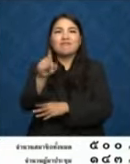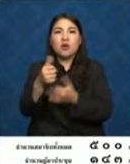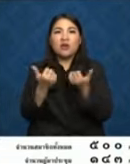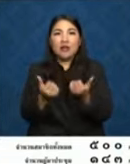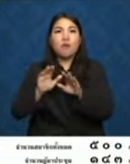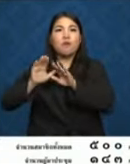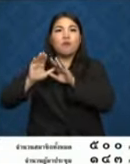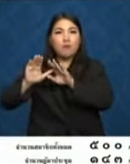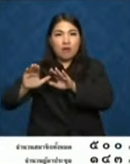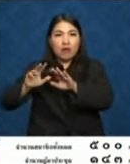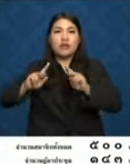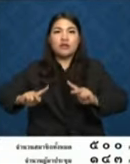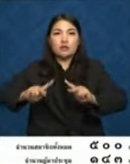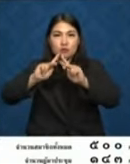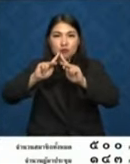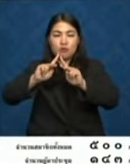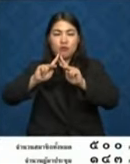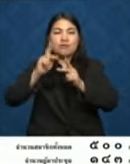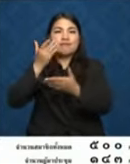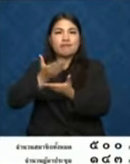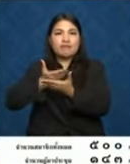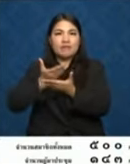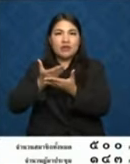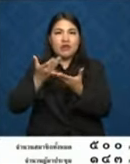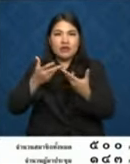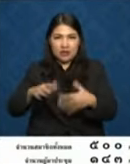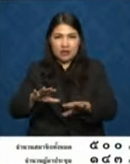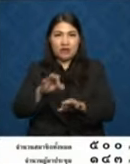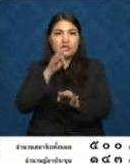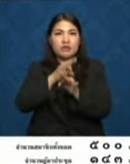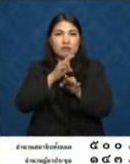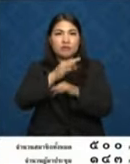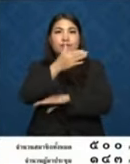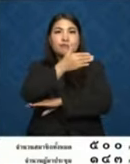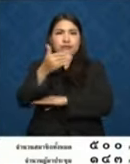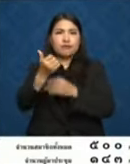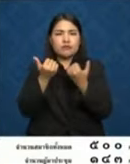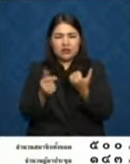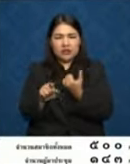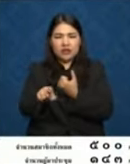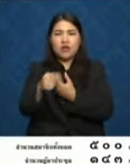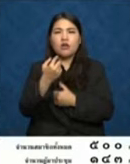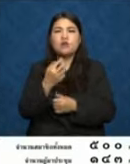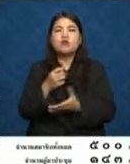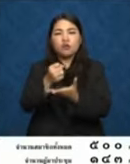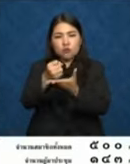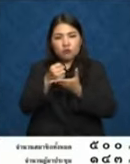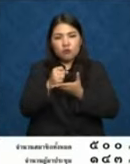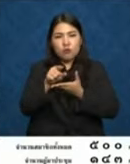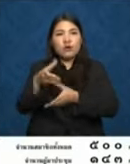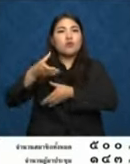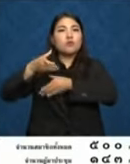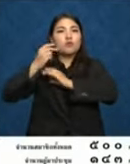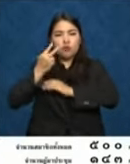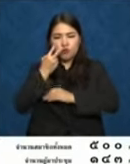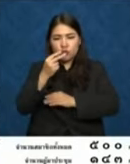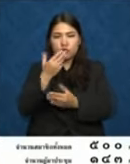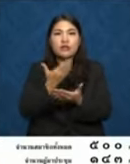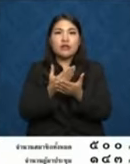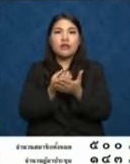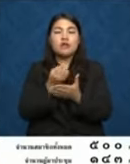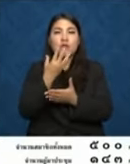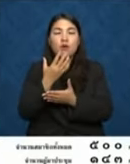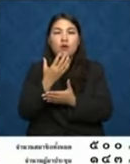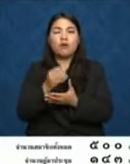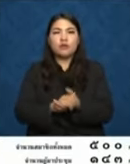ยังกระทรวงการคลังแล้วผ่านไปยังธนาคารชาตินะครับว่าให้รีบกลับมาทบทวนของภาวะดอกเบี้ยไม่ว่าจะเป็นเรื่องของภาวะดอ